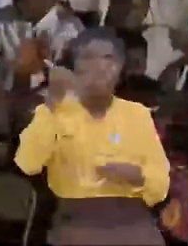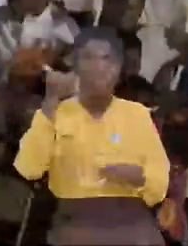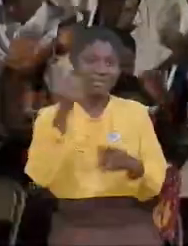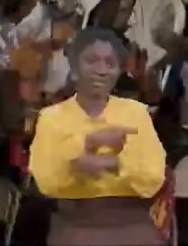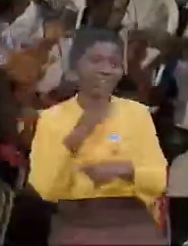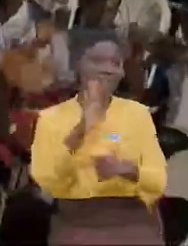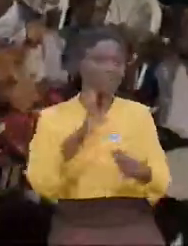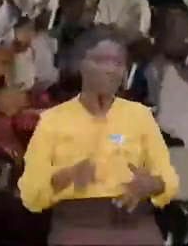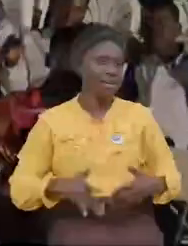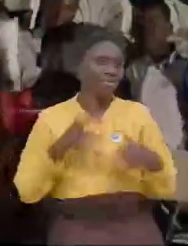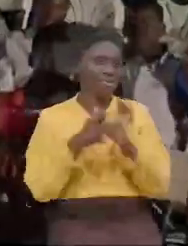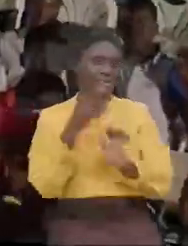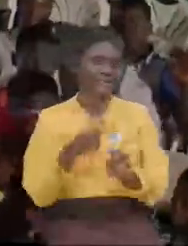vie.